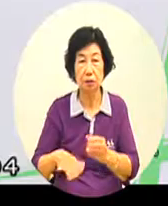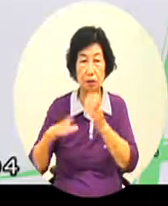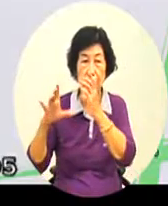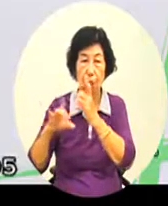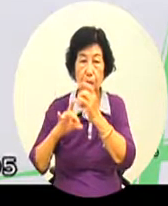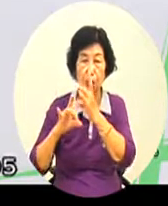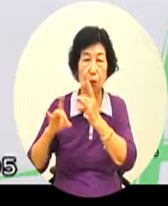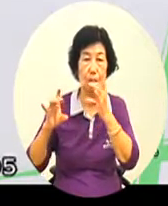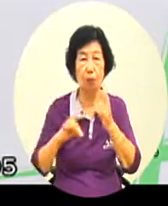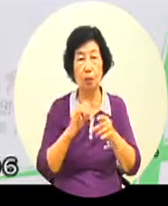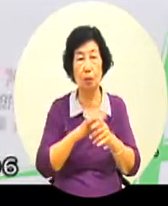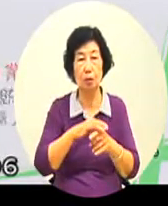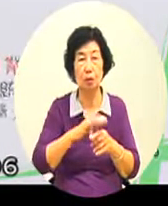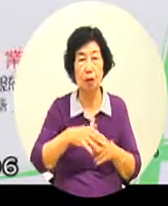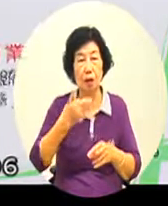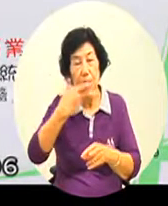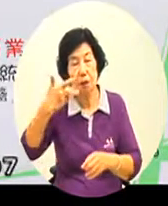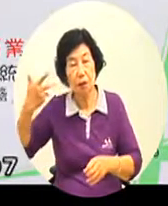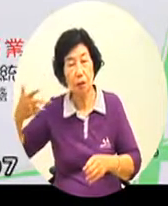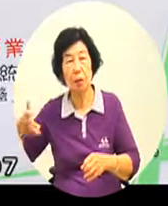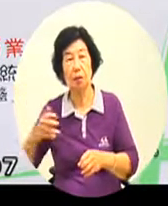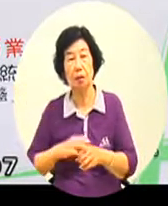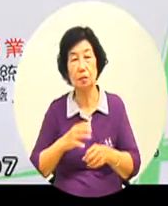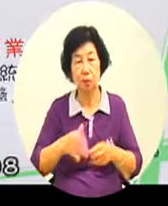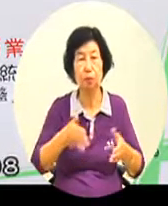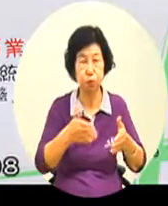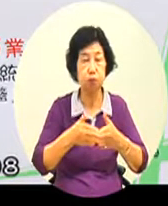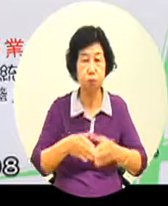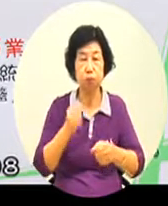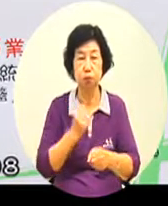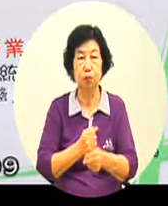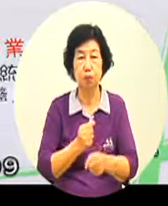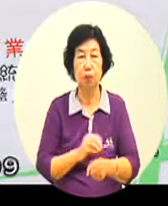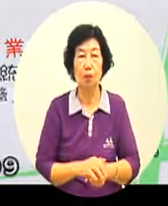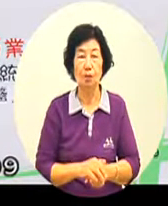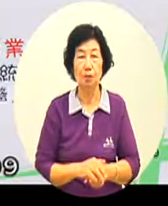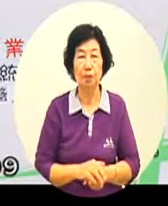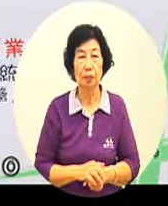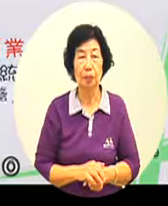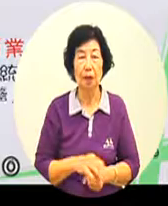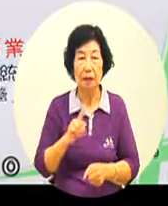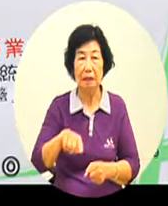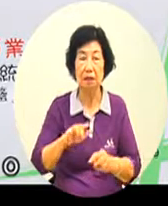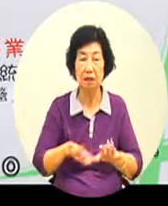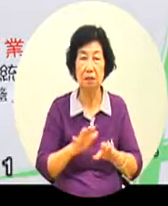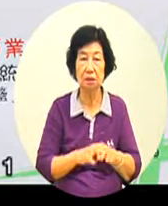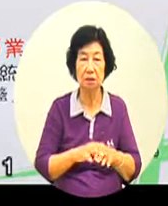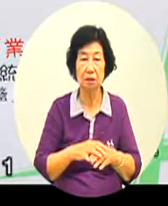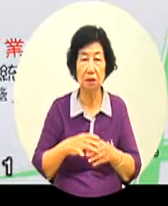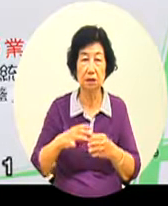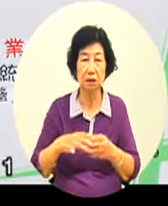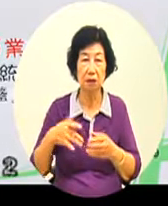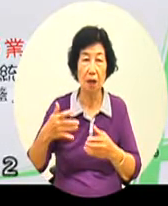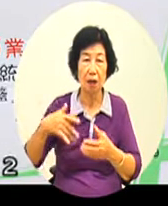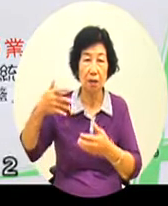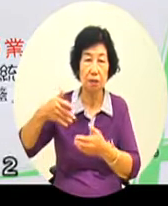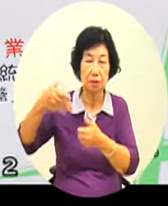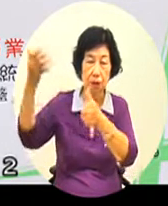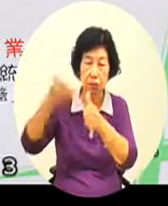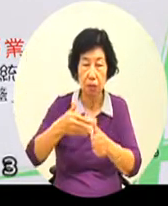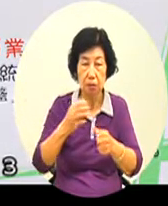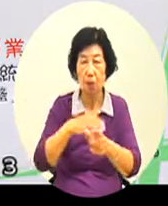之师，这个也都是我们的重点工作，将这些已经即将快要消失或者是失传的记忆哈，重